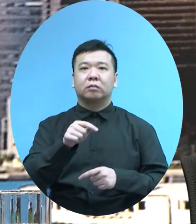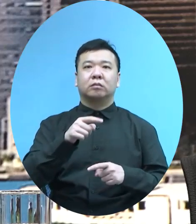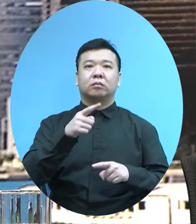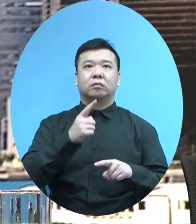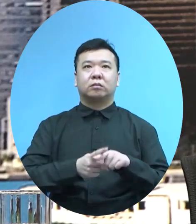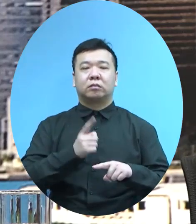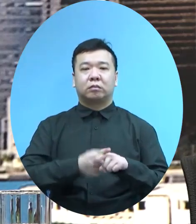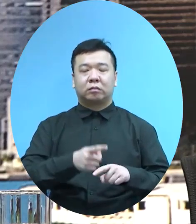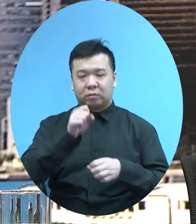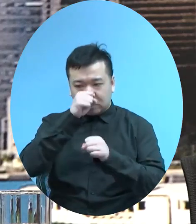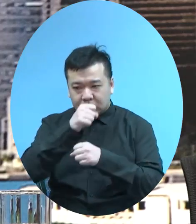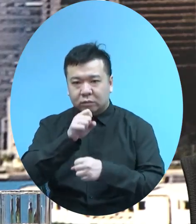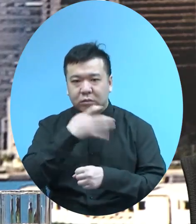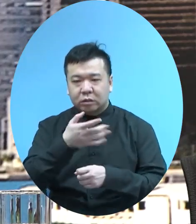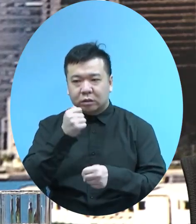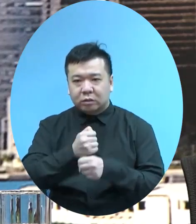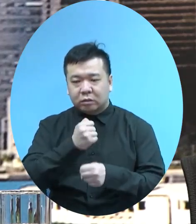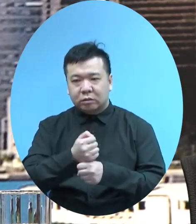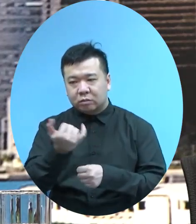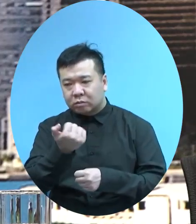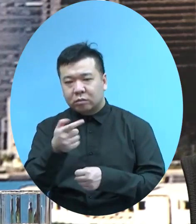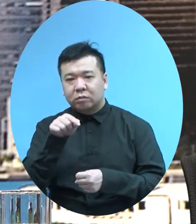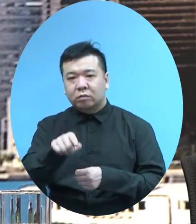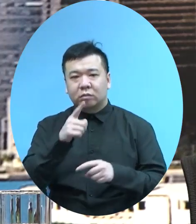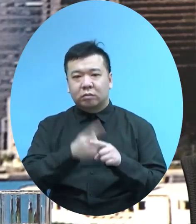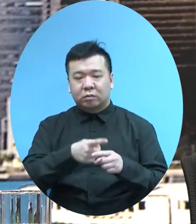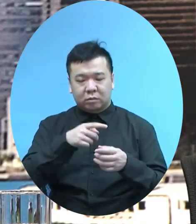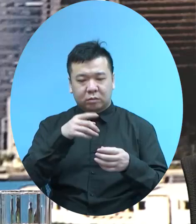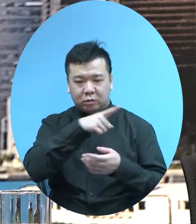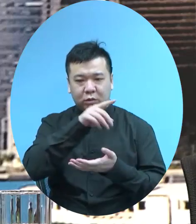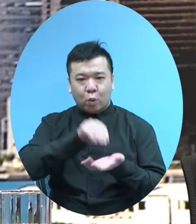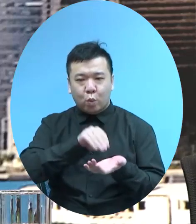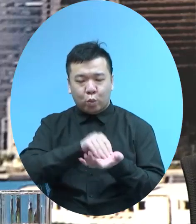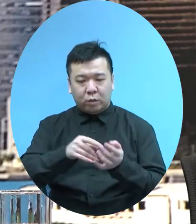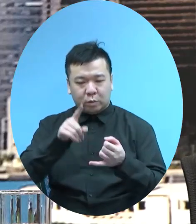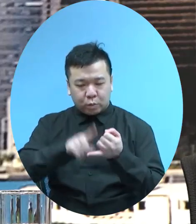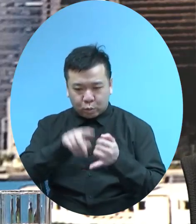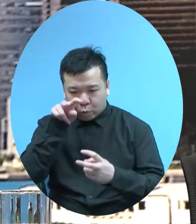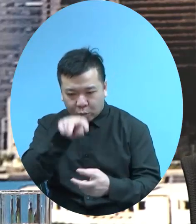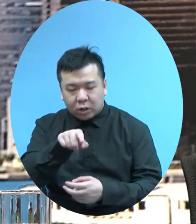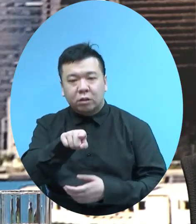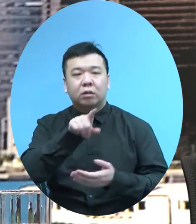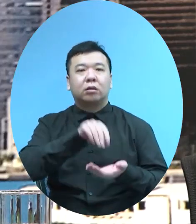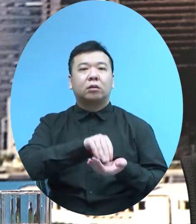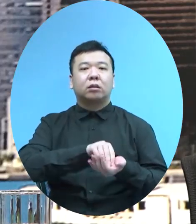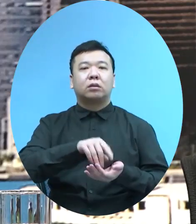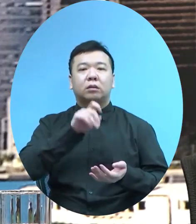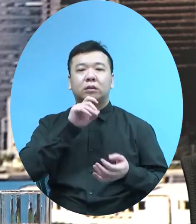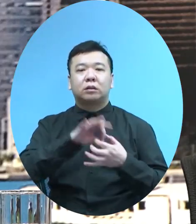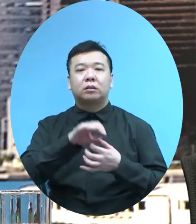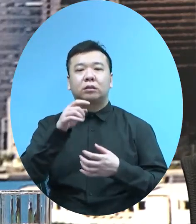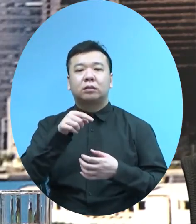哋檢唔檢驗做邊啲檢查，其實都係一個臨床嘅決定嚟嘅。咁另外咧就係、是、關於即係、就是、都